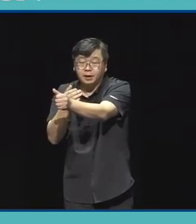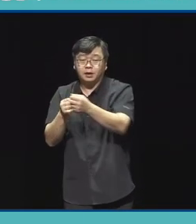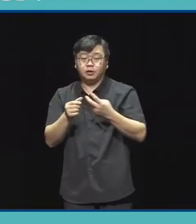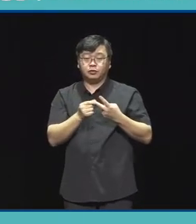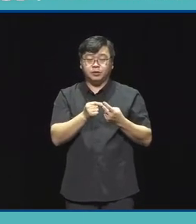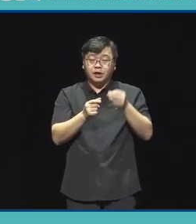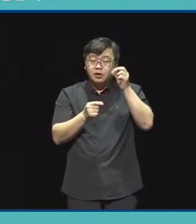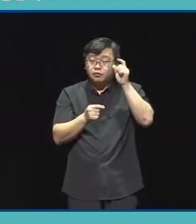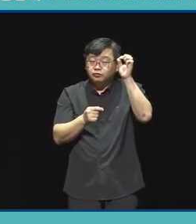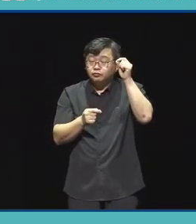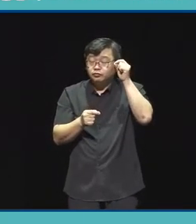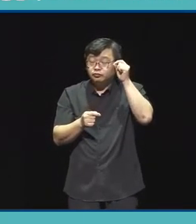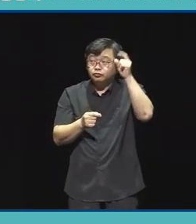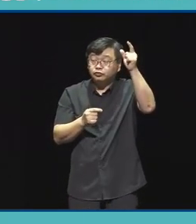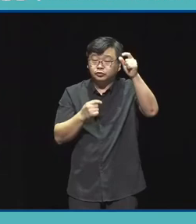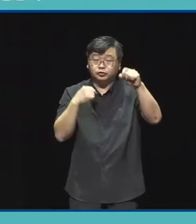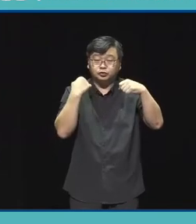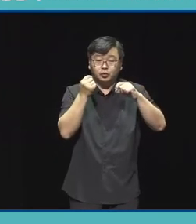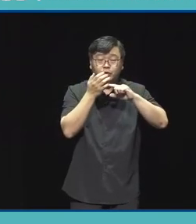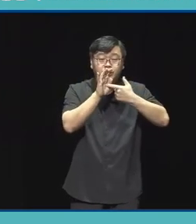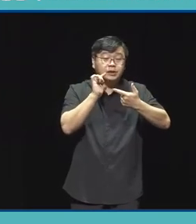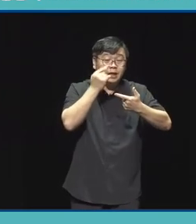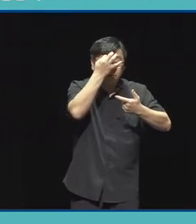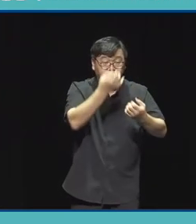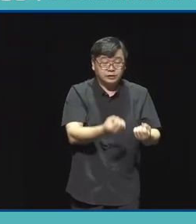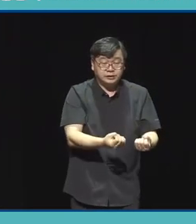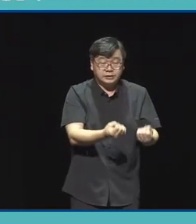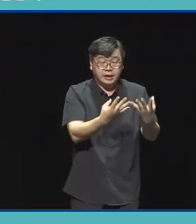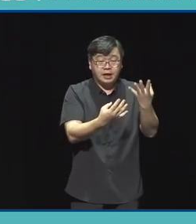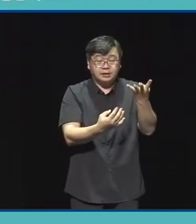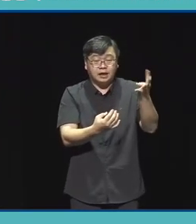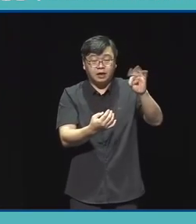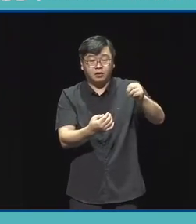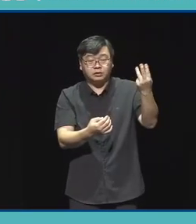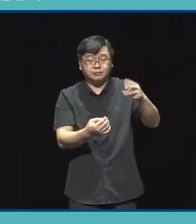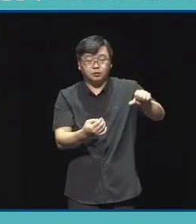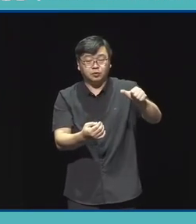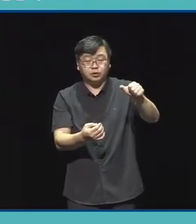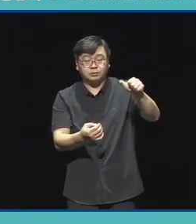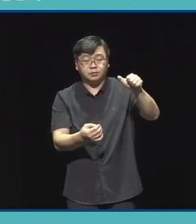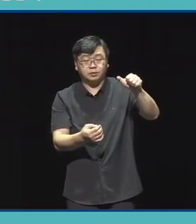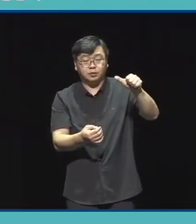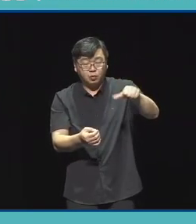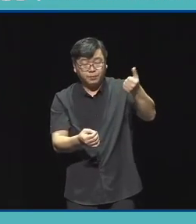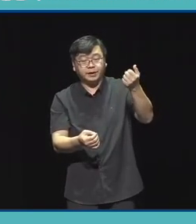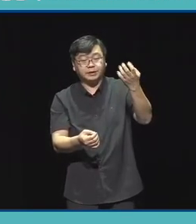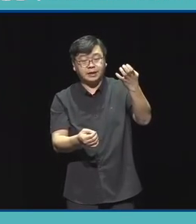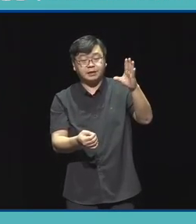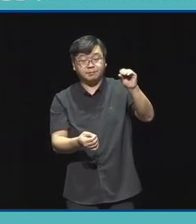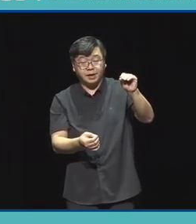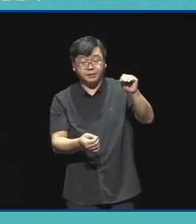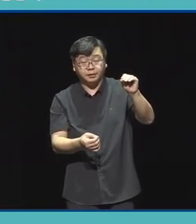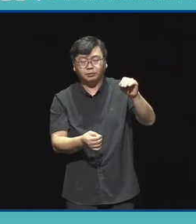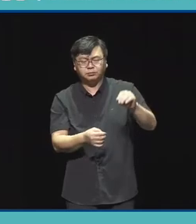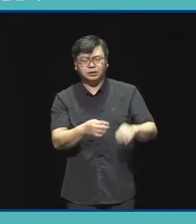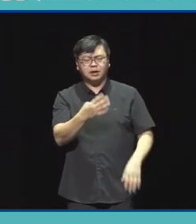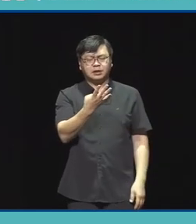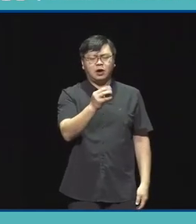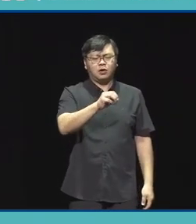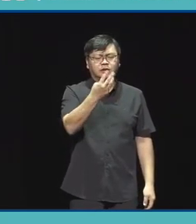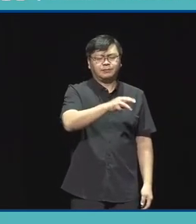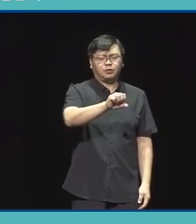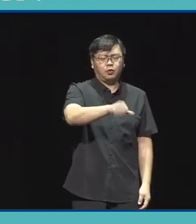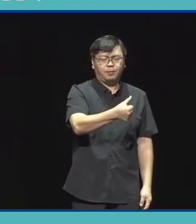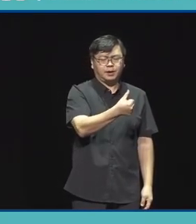경우는 43억 5천 4백만원 정도의 예산안드를 갖고 있습니다 다만 장르 대표로 신청을